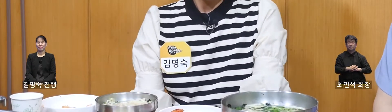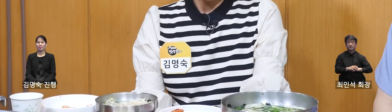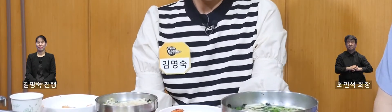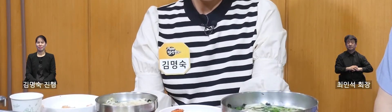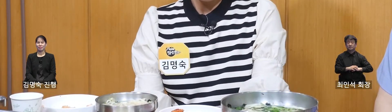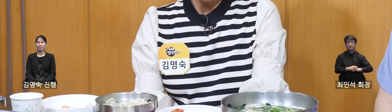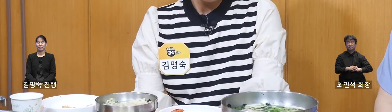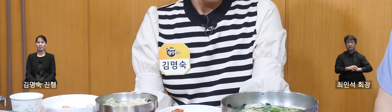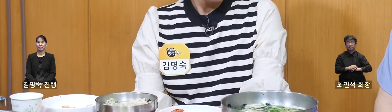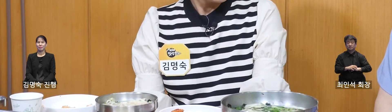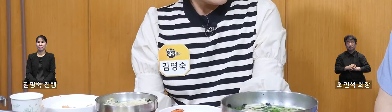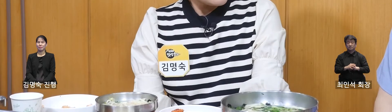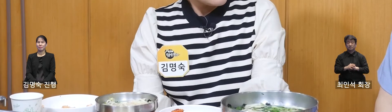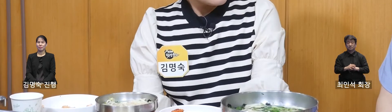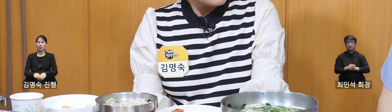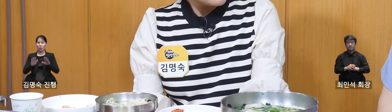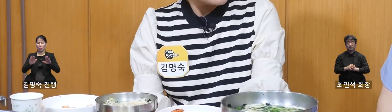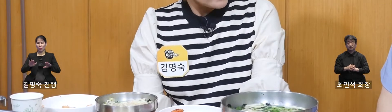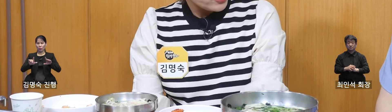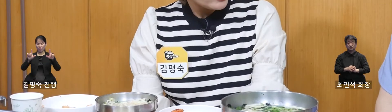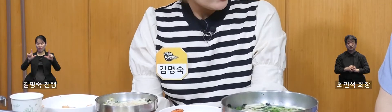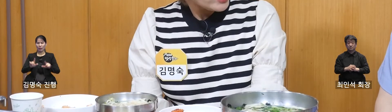이제 올해